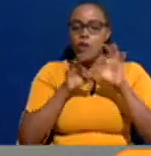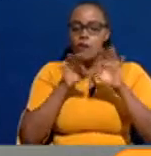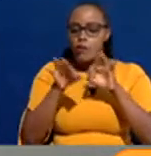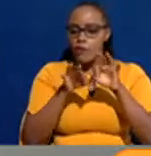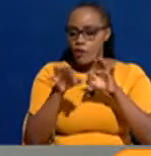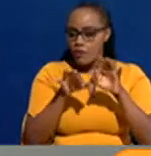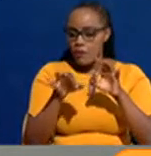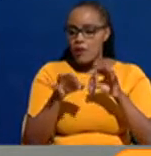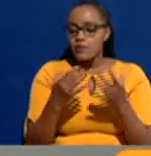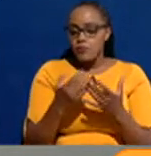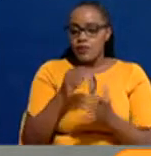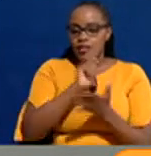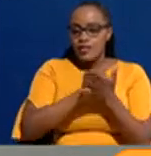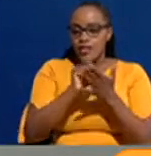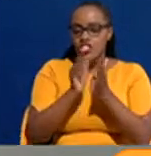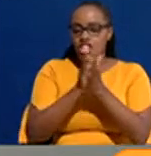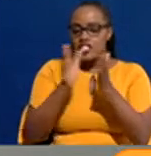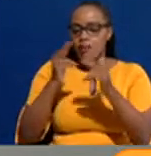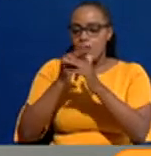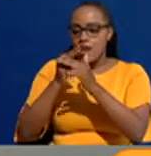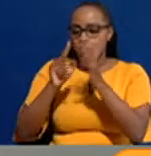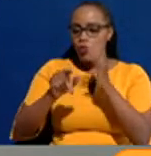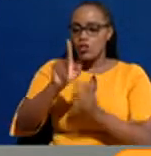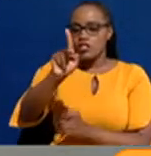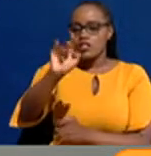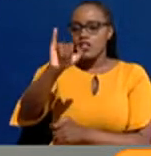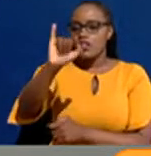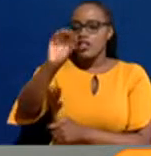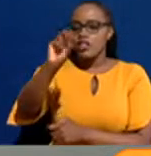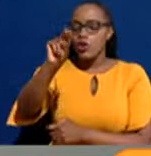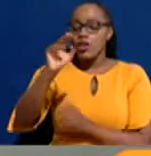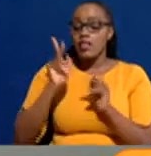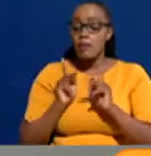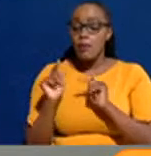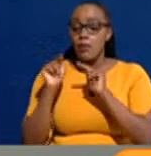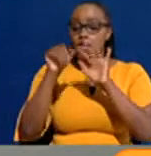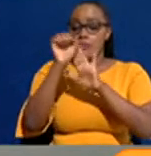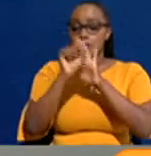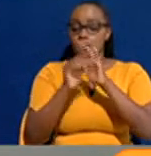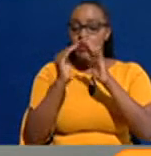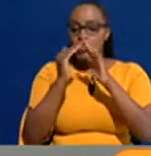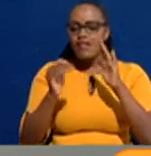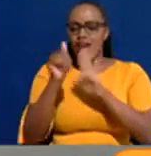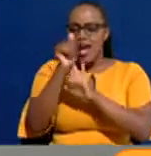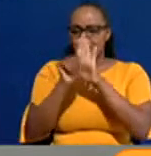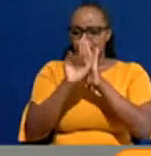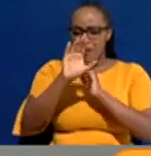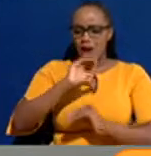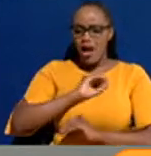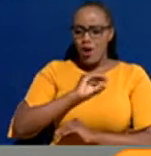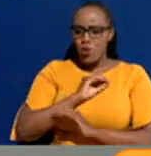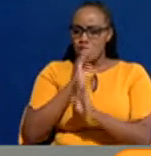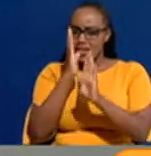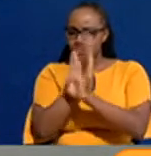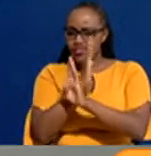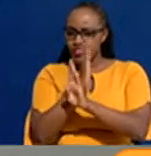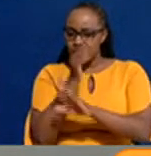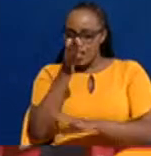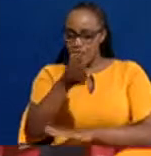Chemutai Goin, katibu mkuu wa Jubilee Jeremiah Kioni amesema waliofika ikulu leo wana ajenda zao fiche.